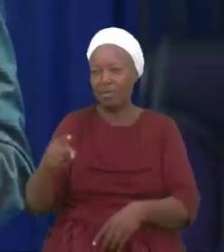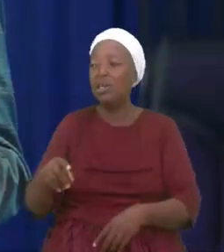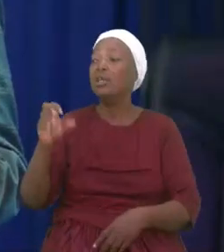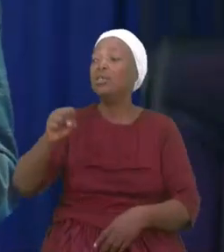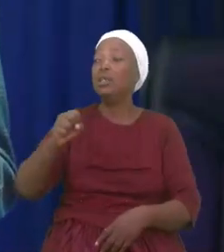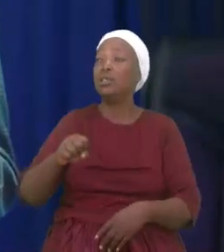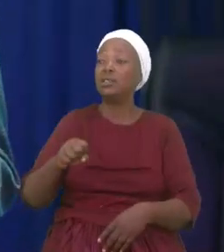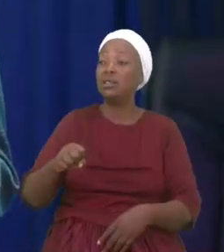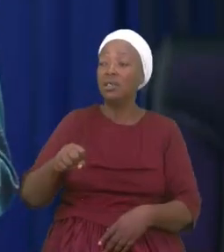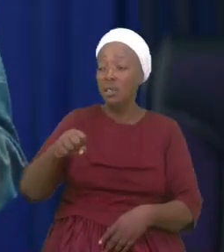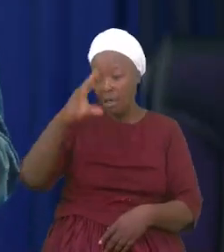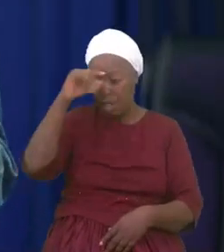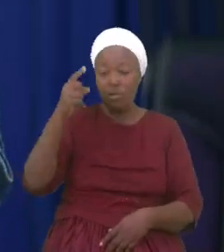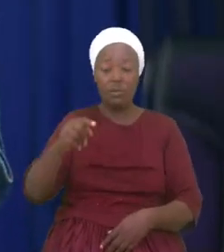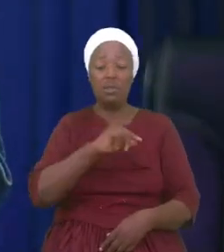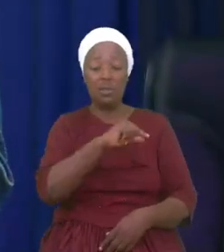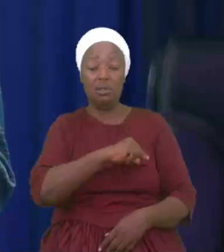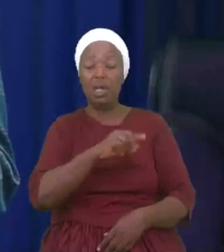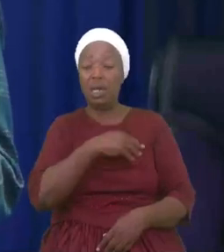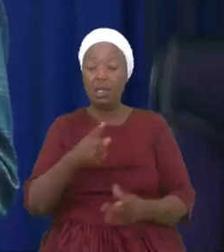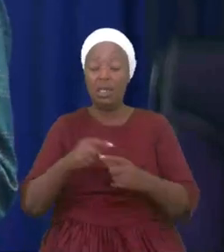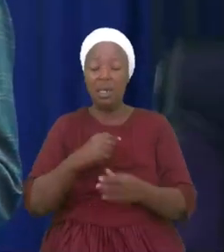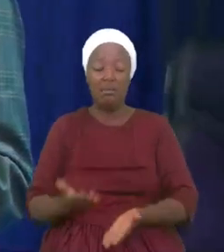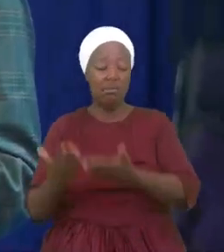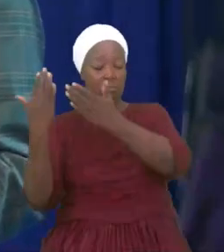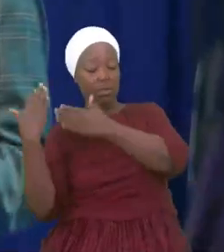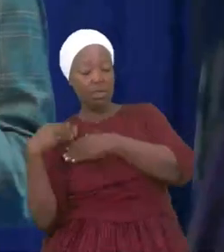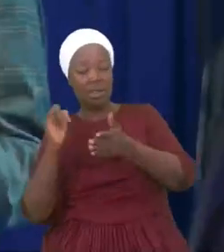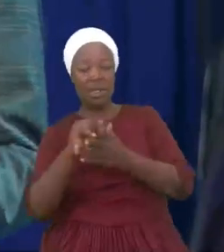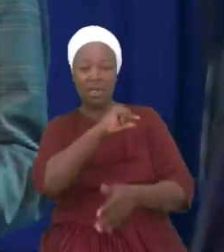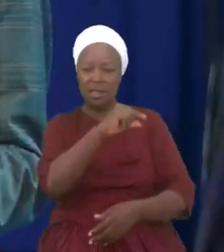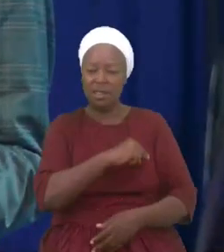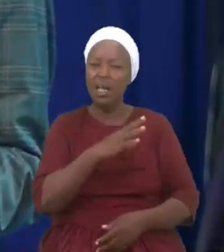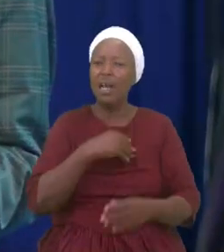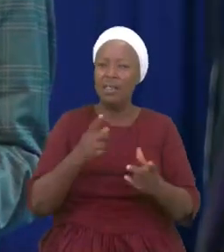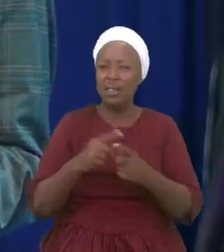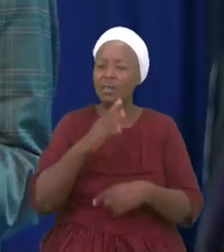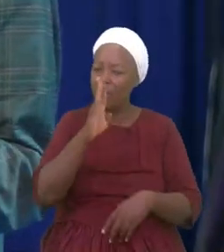et Jésus dit je vais répondre je vais répondre pour toi